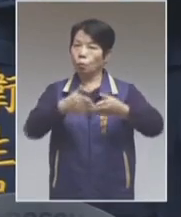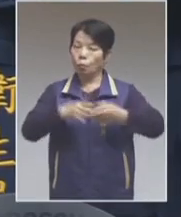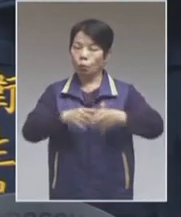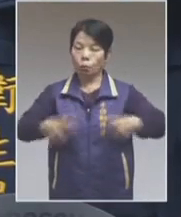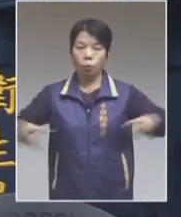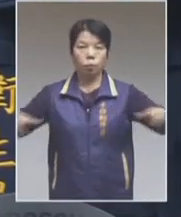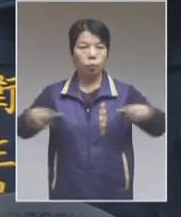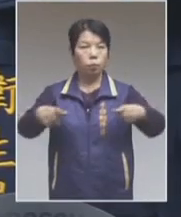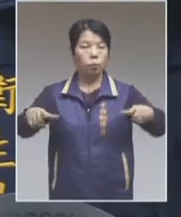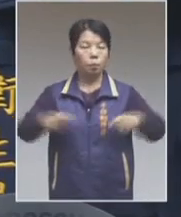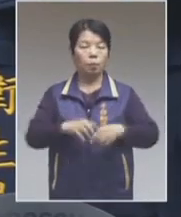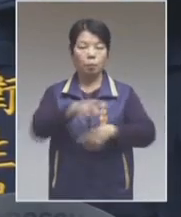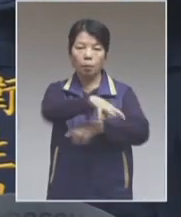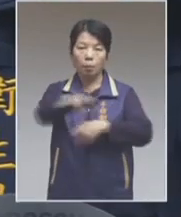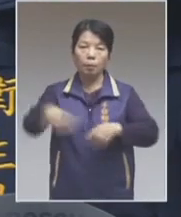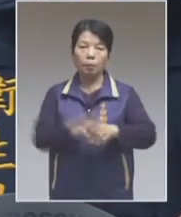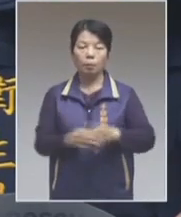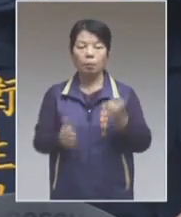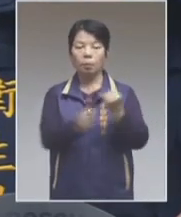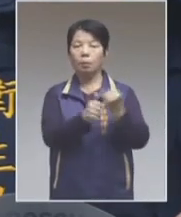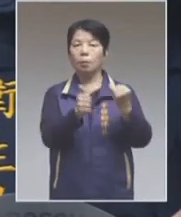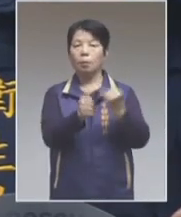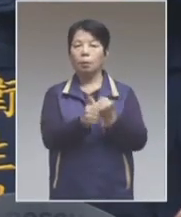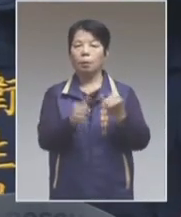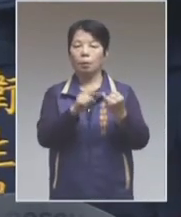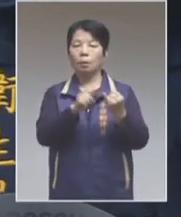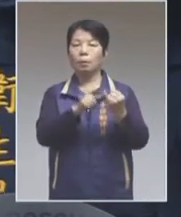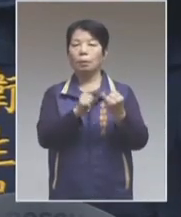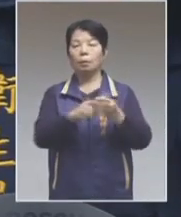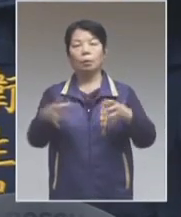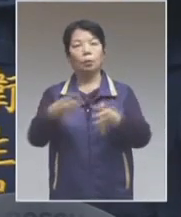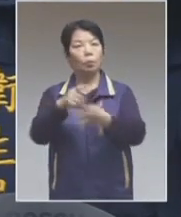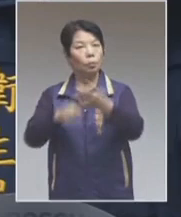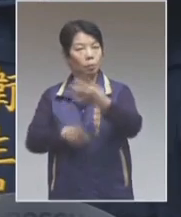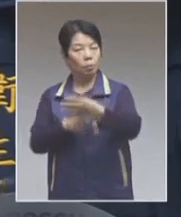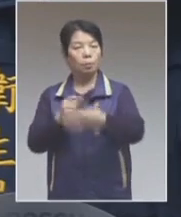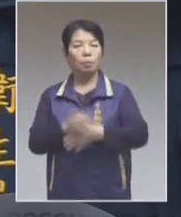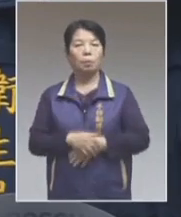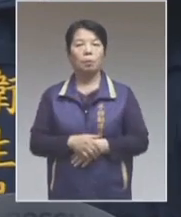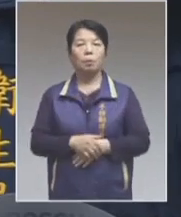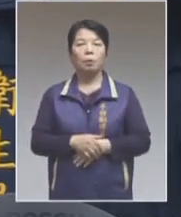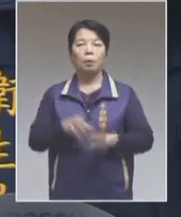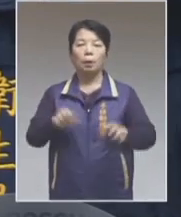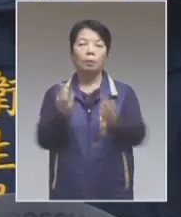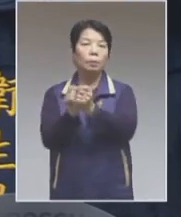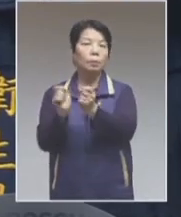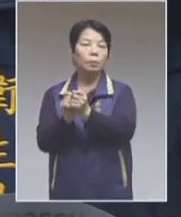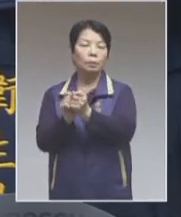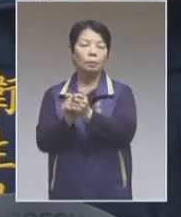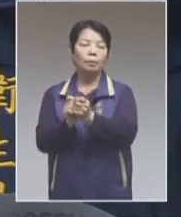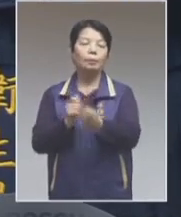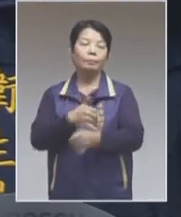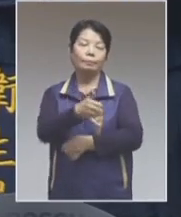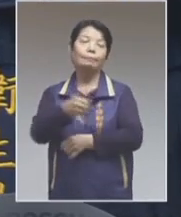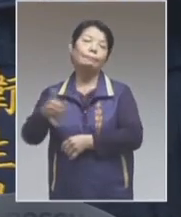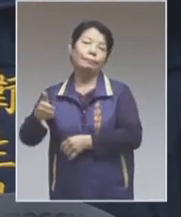是在女方这一部分的一个同事了哈。那所以他大概都在那附近在活动。